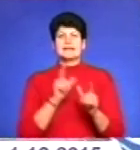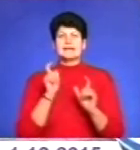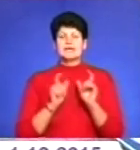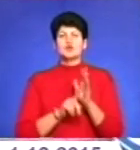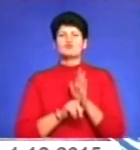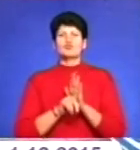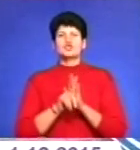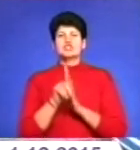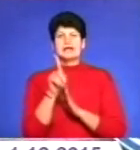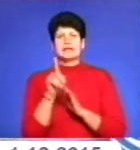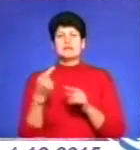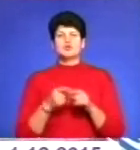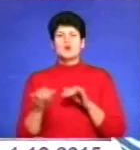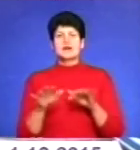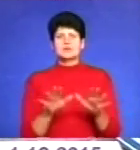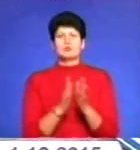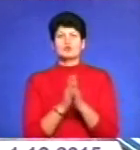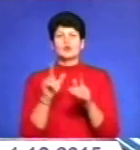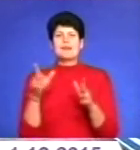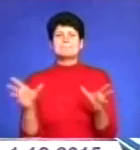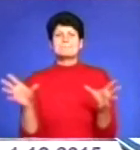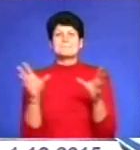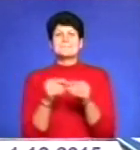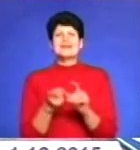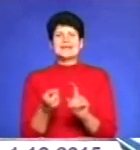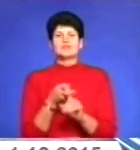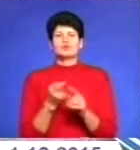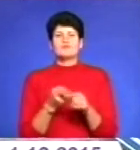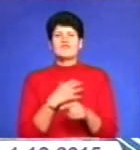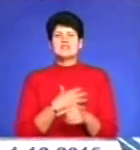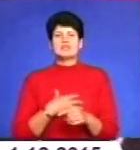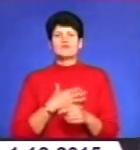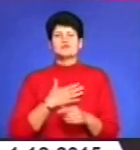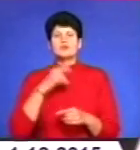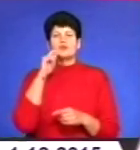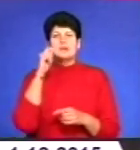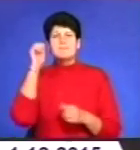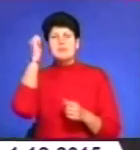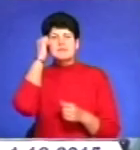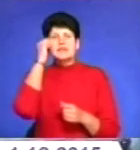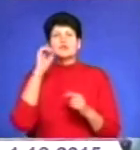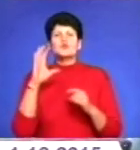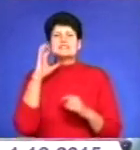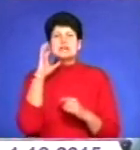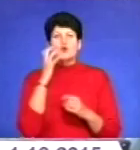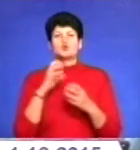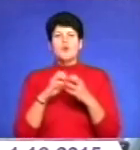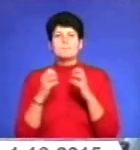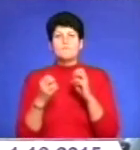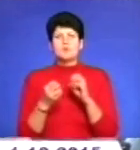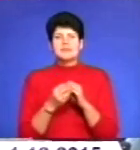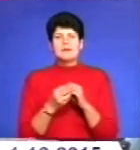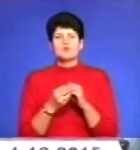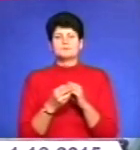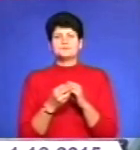людей приєднуватися, адже надзвичайно важливо у нашій країні пам'ятати таку серйозну проблему і